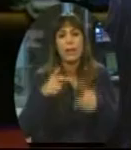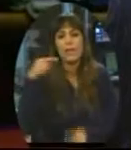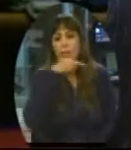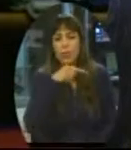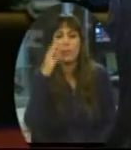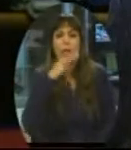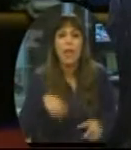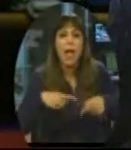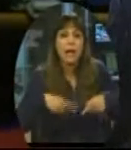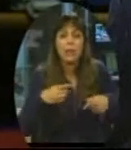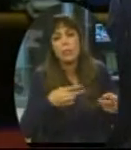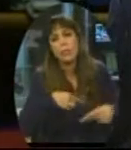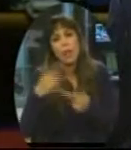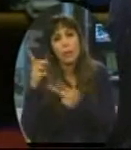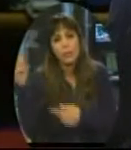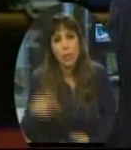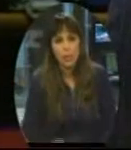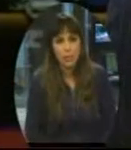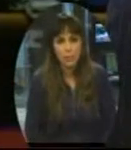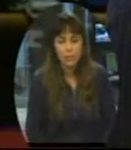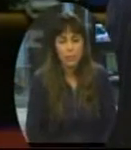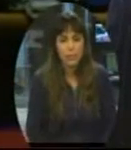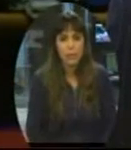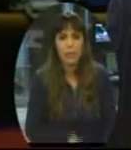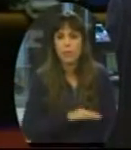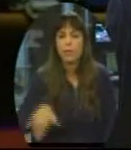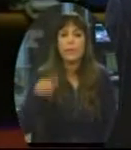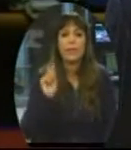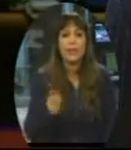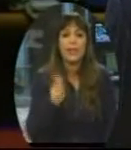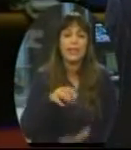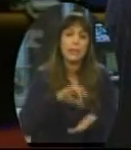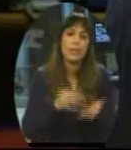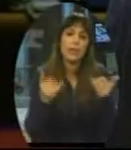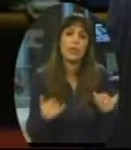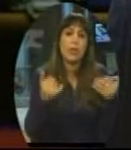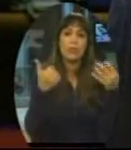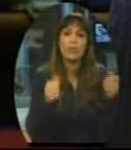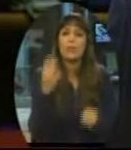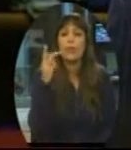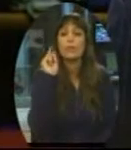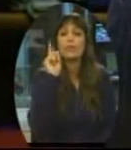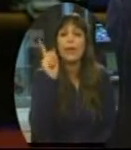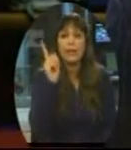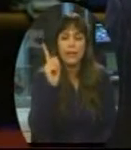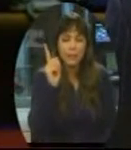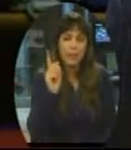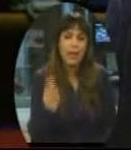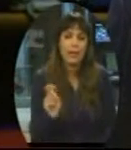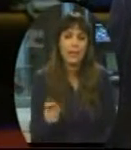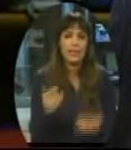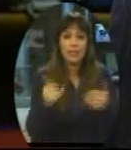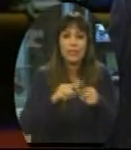החייאה והיא פונתה לבית חולים. הכנסת היא מציינת היום 62 שנים לכינונה, והפעם בסימן כנסת